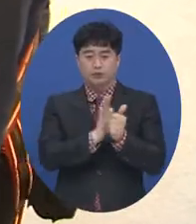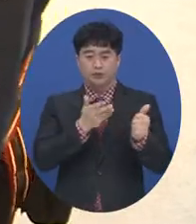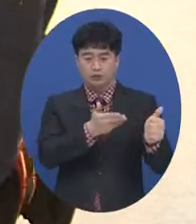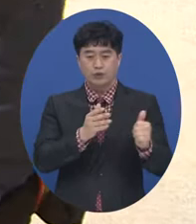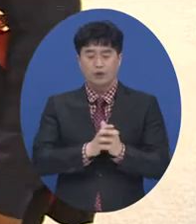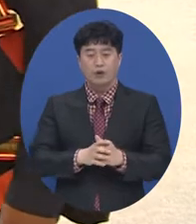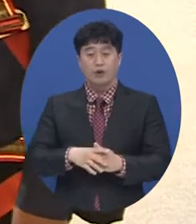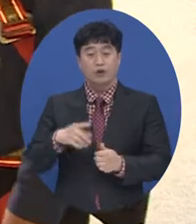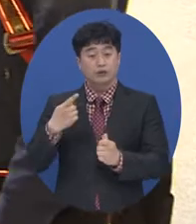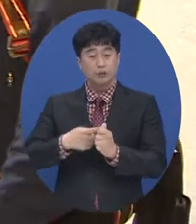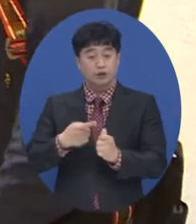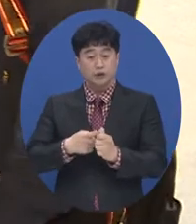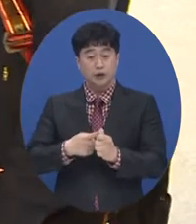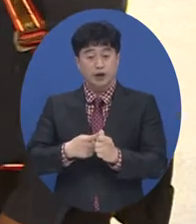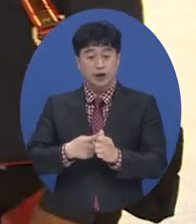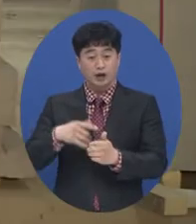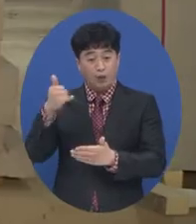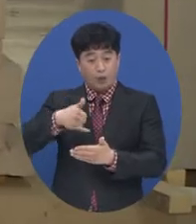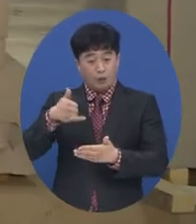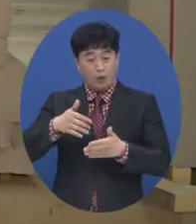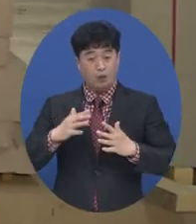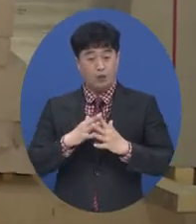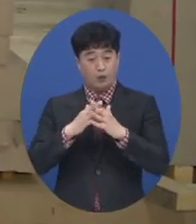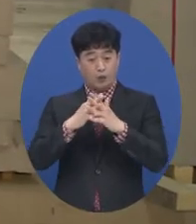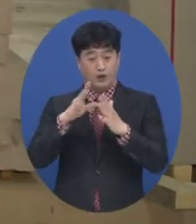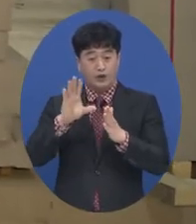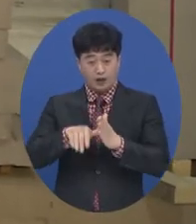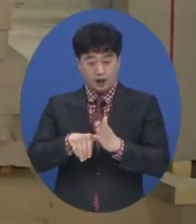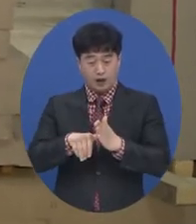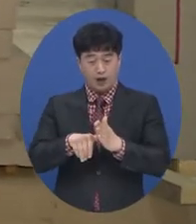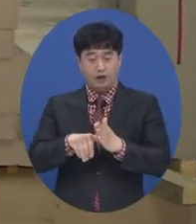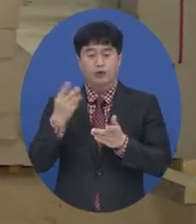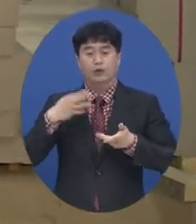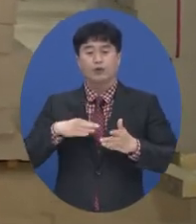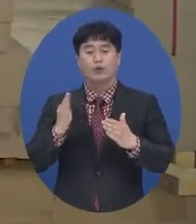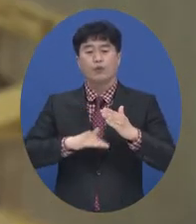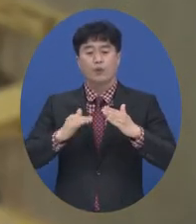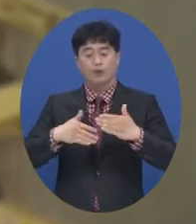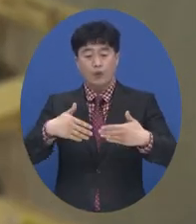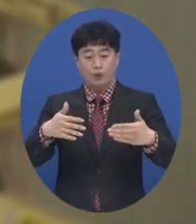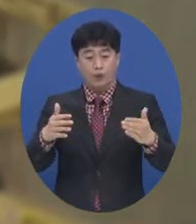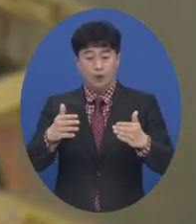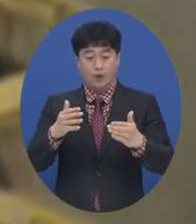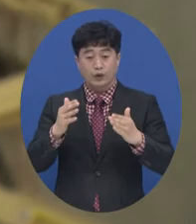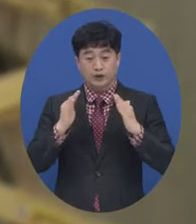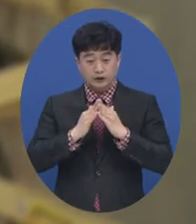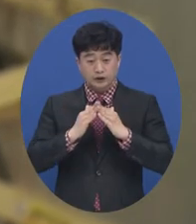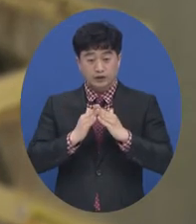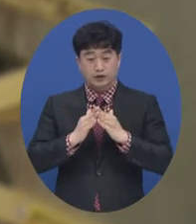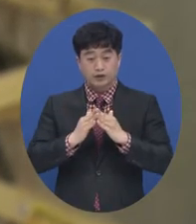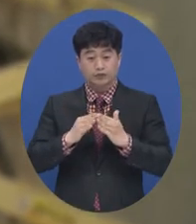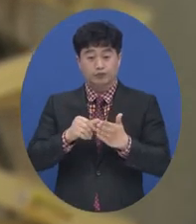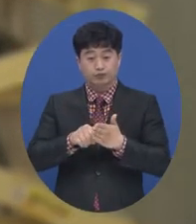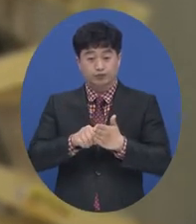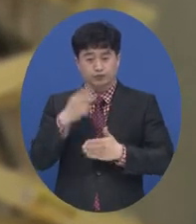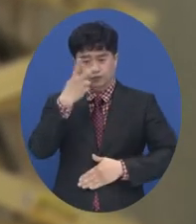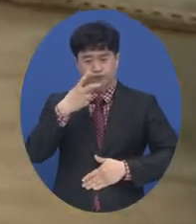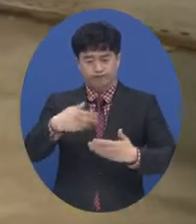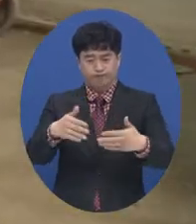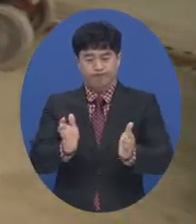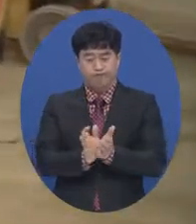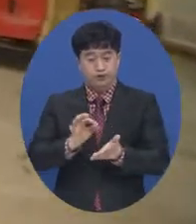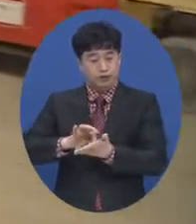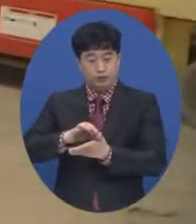먼저 아파트 시공 준공 단계 라고 치면 이때는 경기도 공동주택 품질 검수 단을 활용하시면 유용합니다